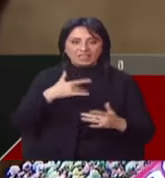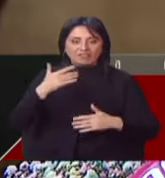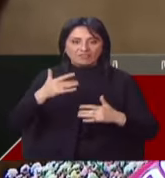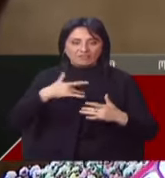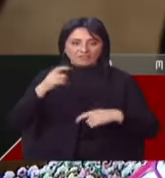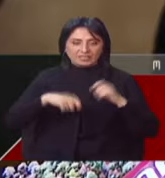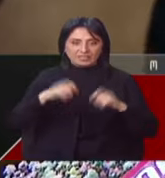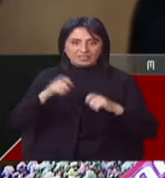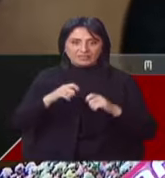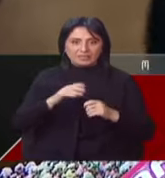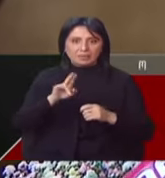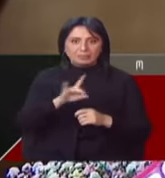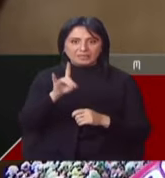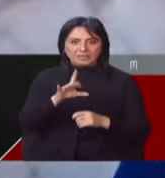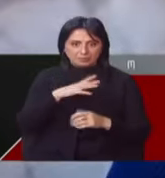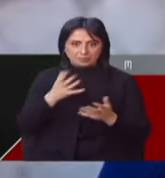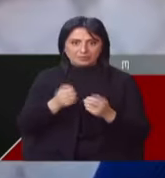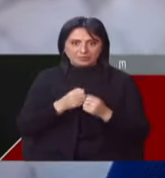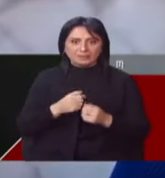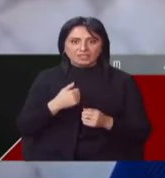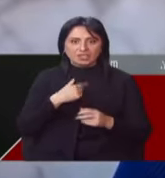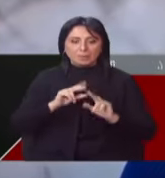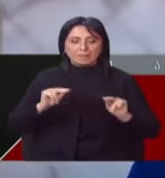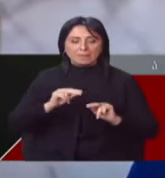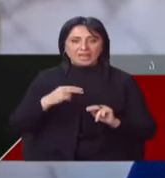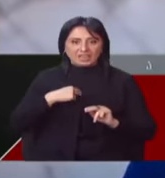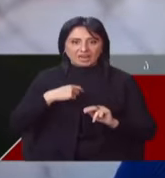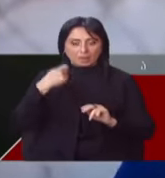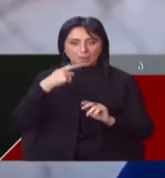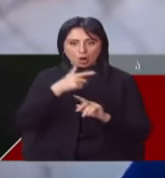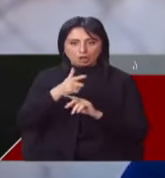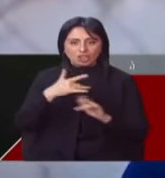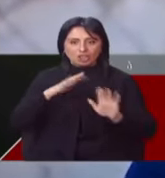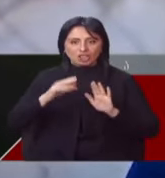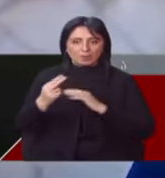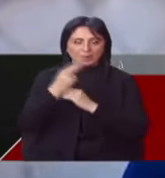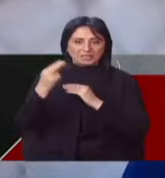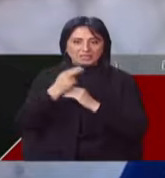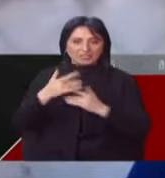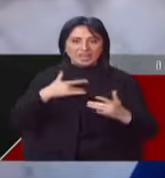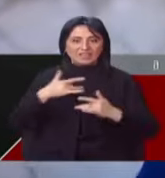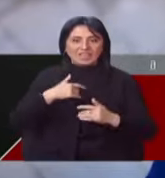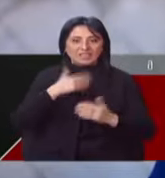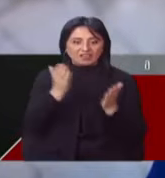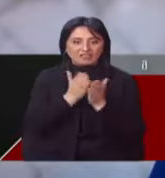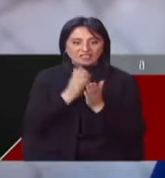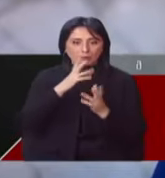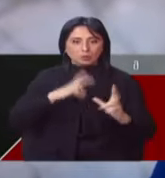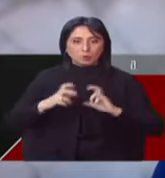ფესტივალზე პრიზები მიუღიათ. ჩემი პედაგოგი იყო მონტაჟ და რეჟისურას მასწავლებდა თეატრალურში, როცა